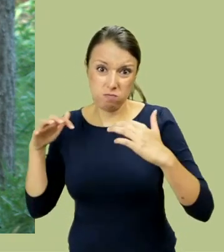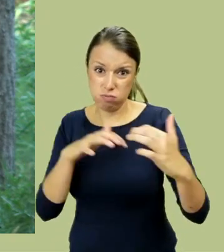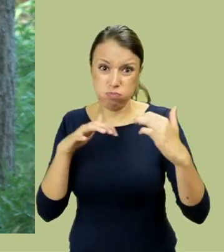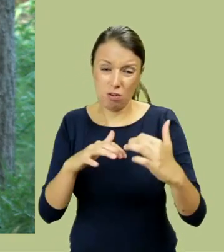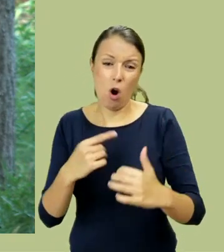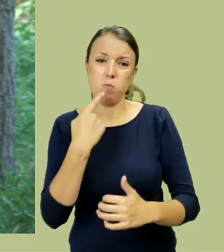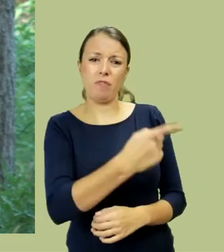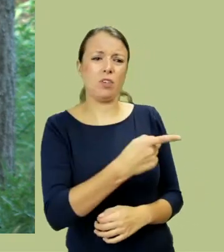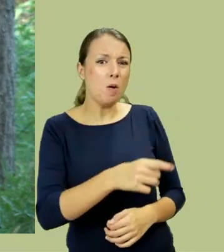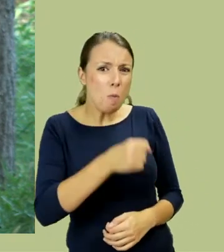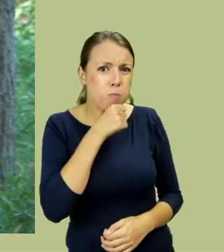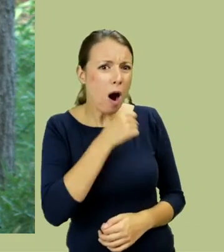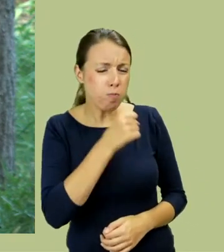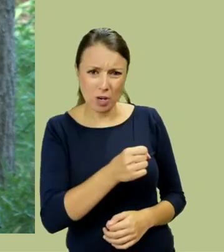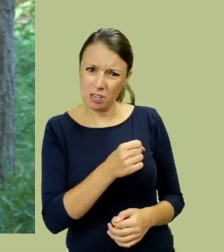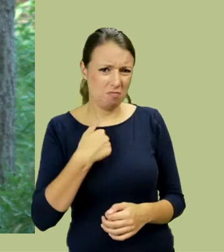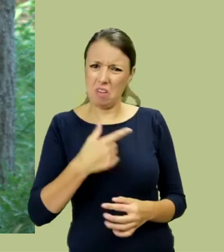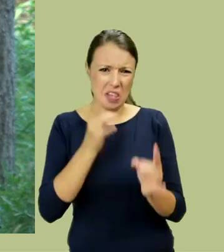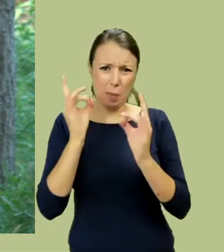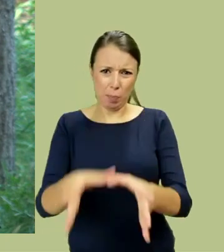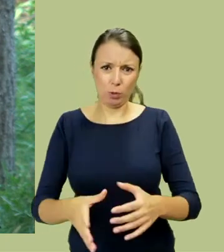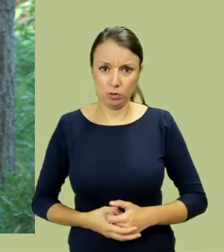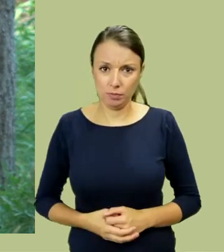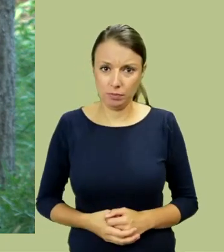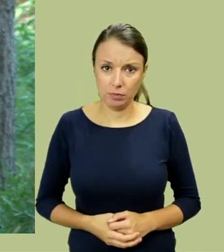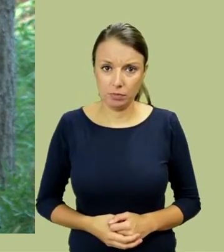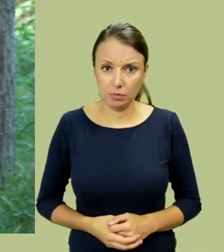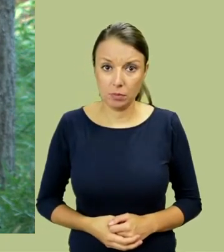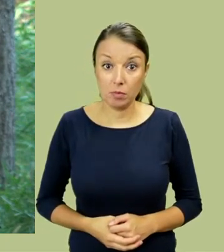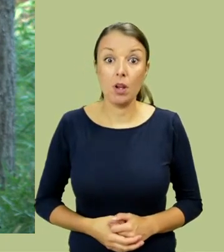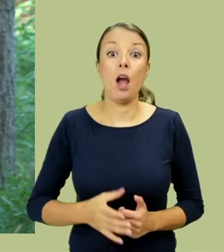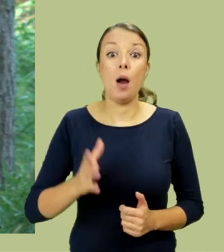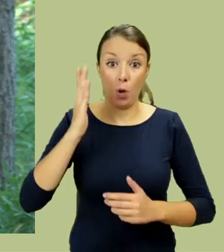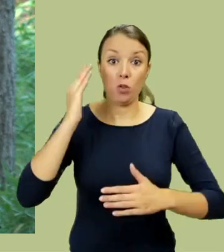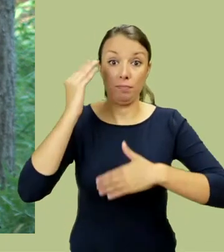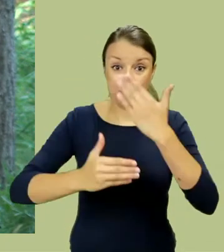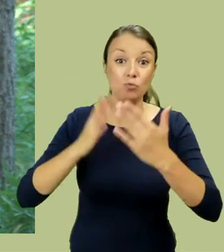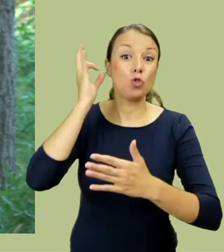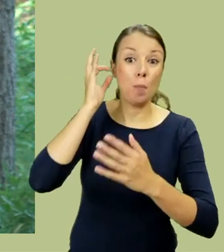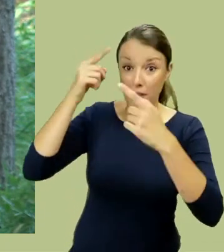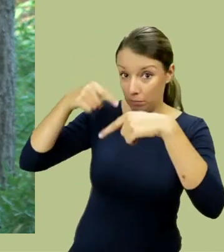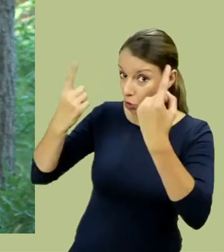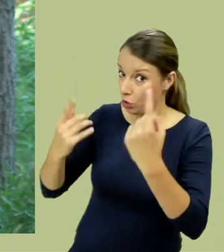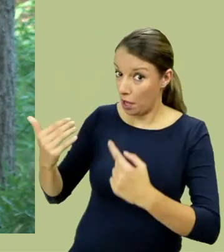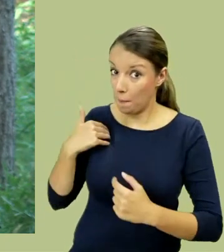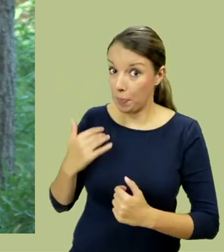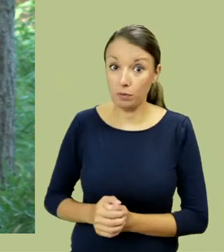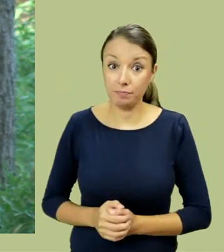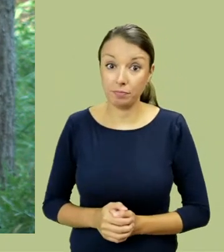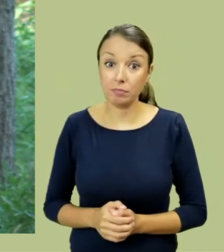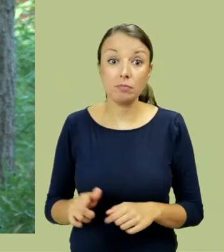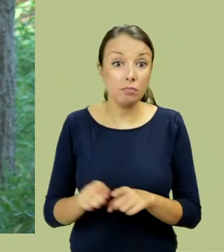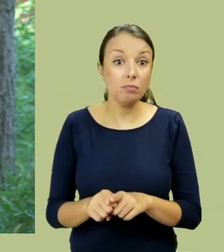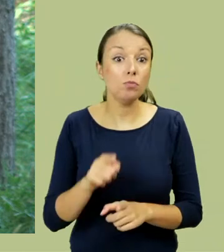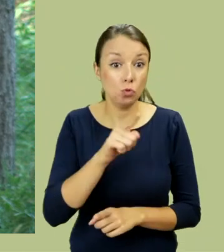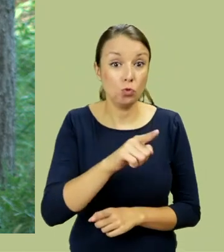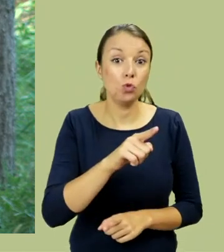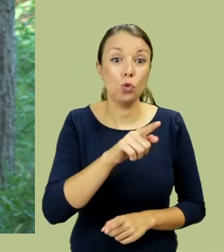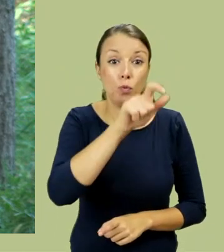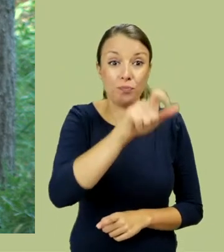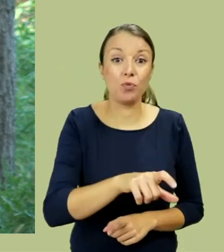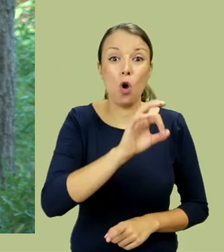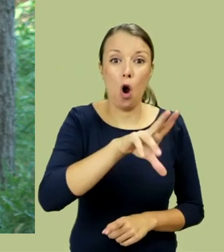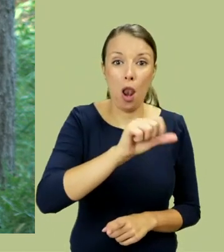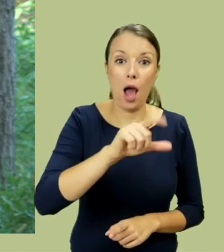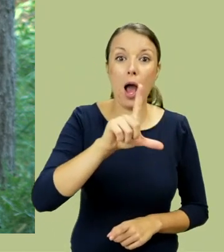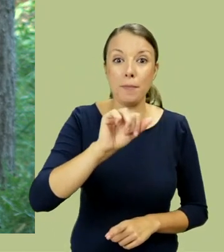puszczę. Natomiast później, kiedy go przekonały kobiety, i tutaj była ogromna rola również Piłsudskiej w tym,